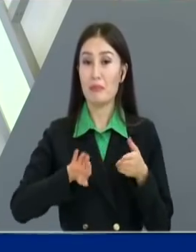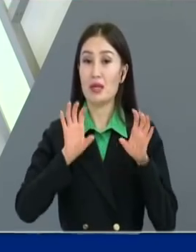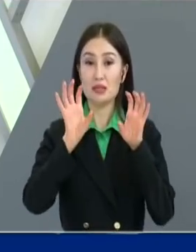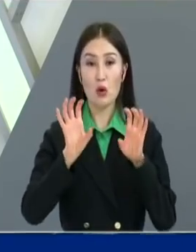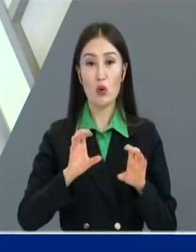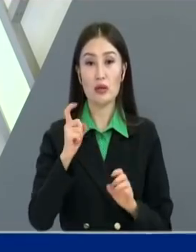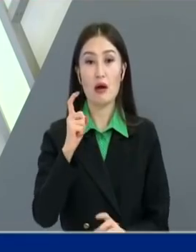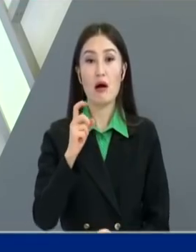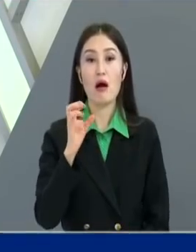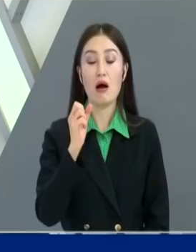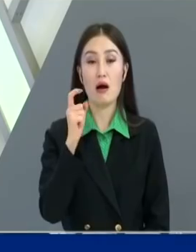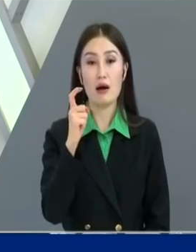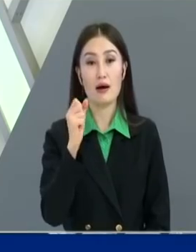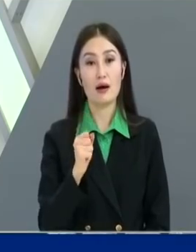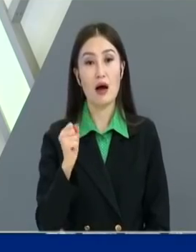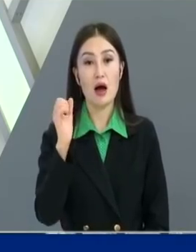и хаоса в стране.